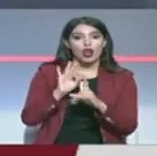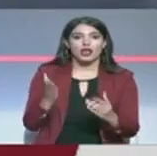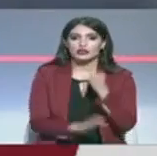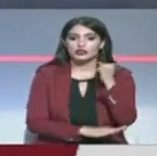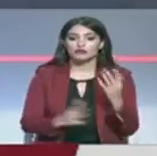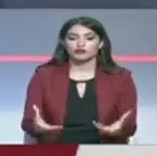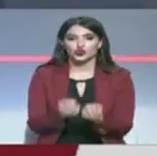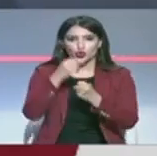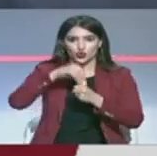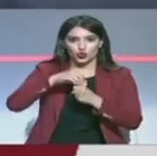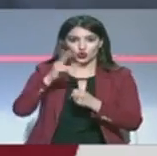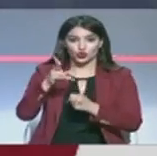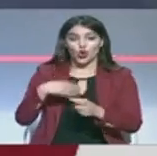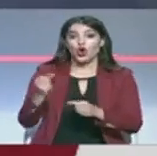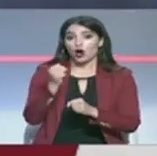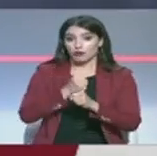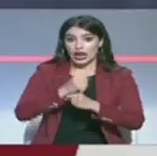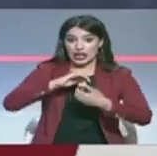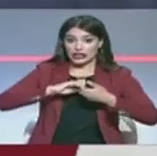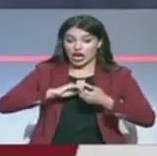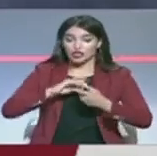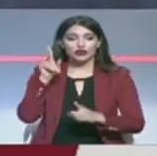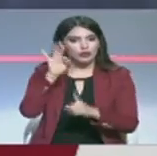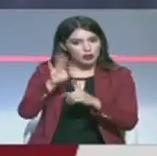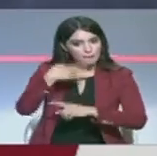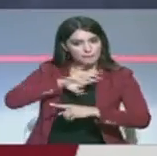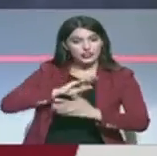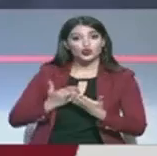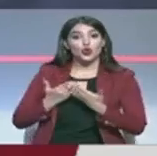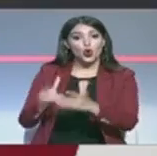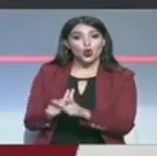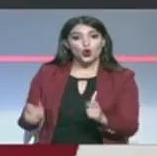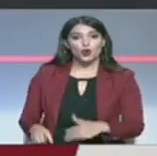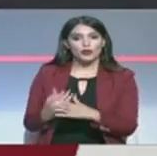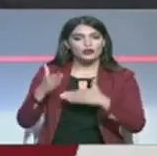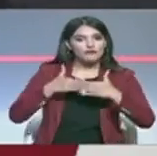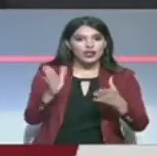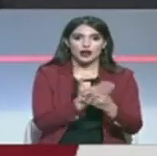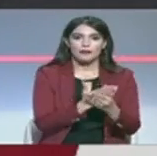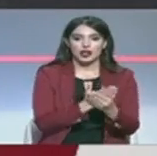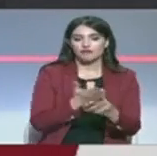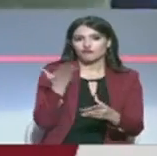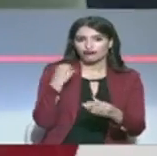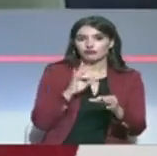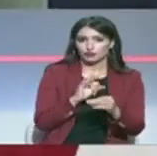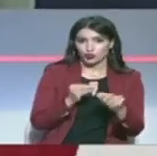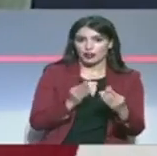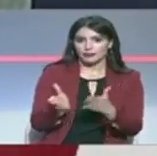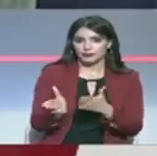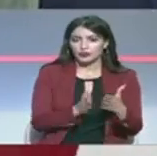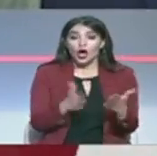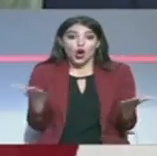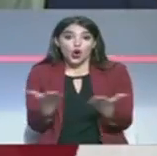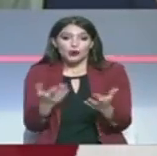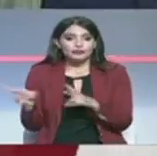الاقتصادي، فإن المنظمة الشغيرة تعول على إرادة الحكومة الجديدة في فتح الملفات الحارقة. كيفاش